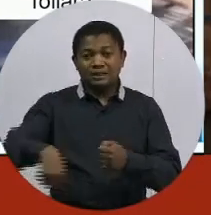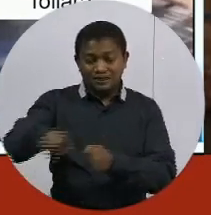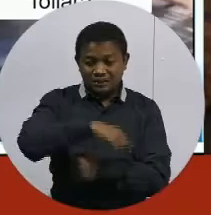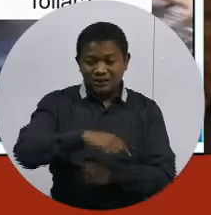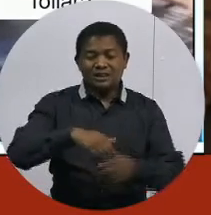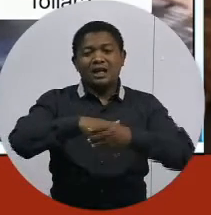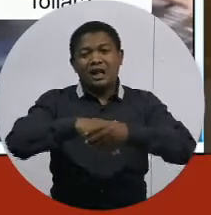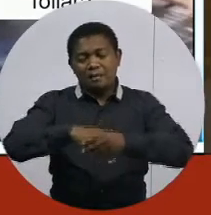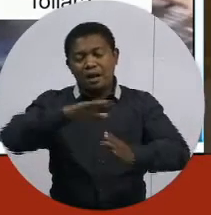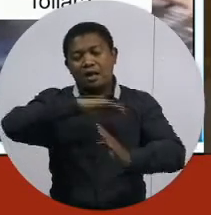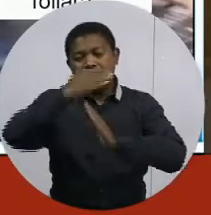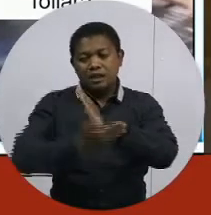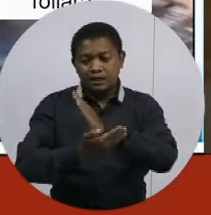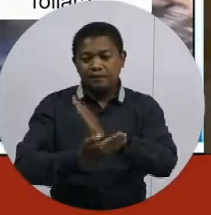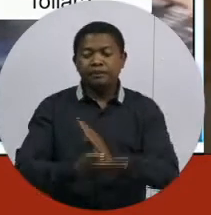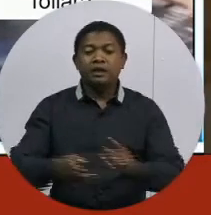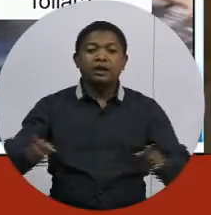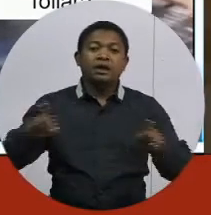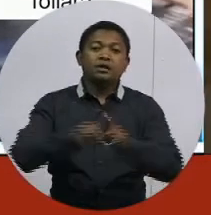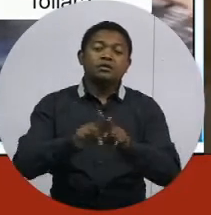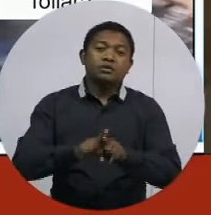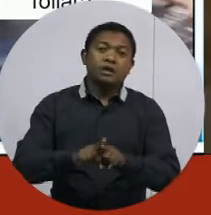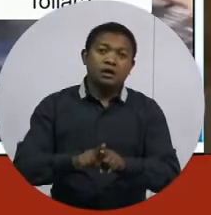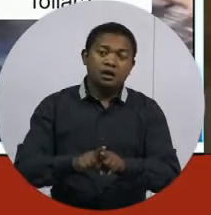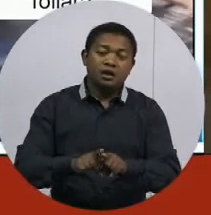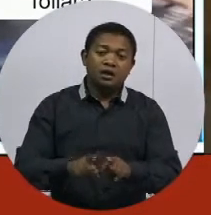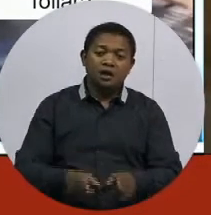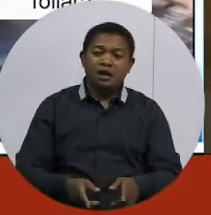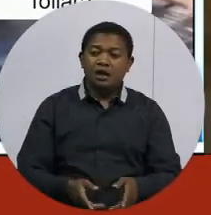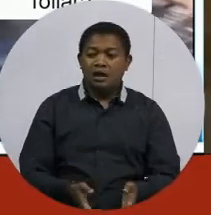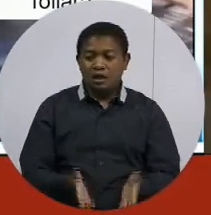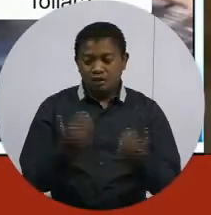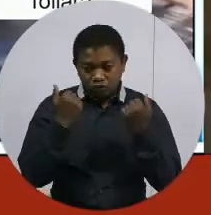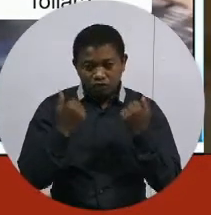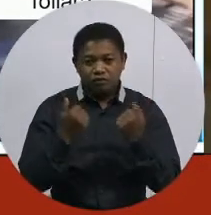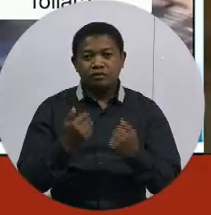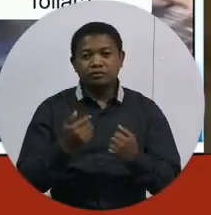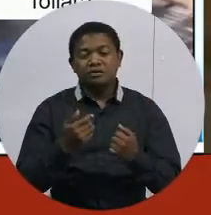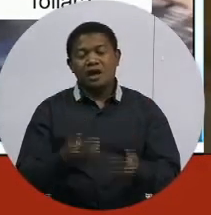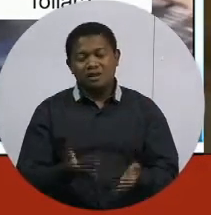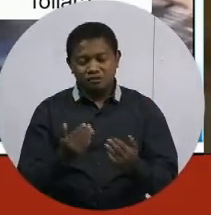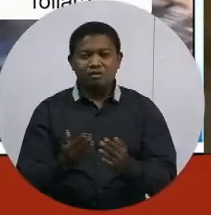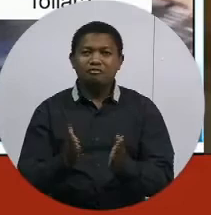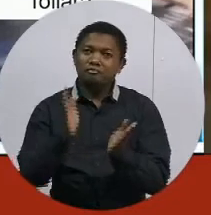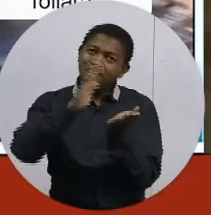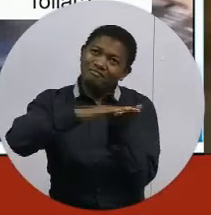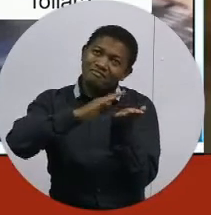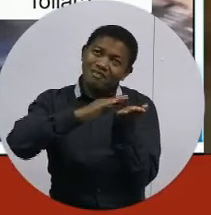iaby ary mananky ty fanahiny amin-drananahary